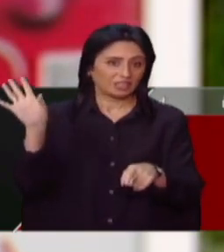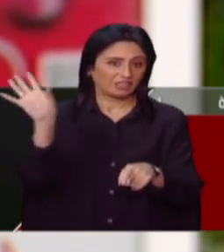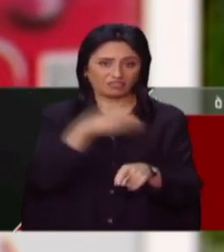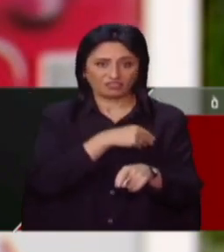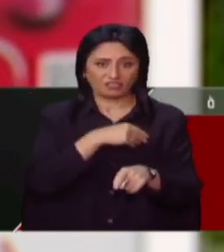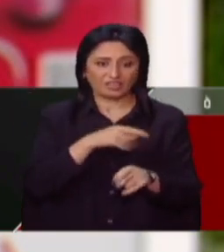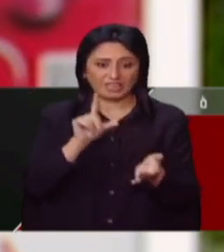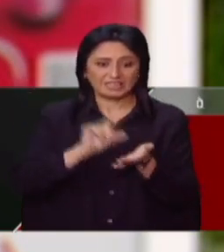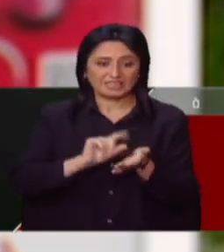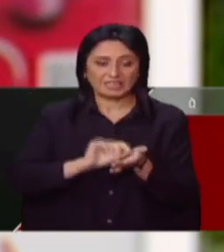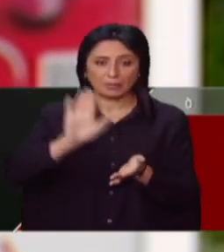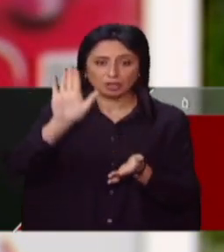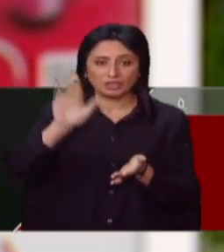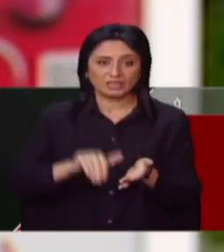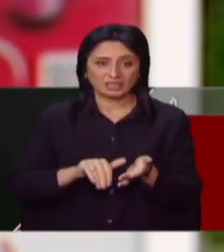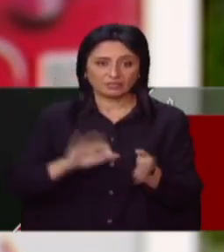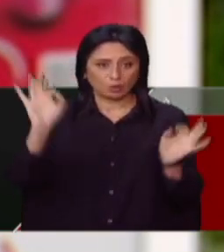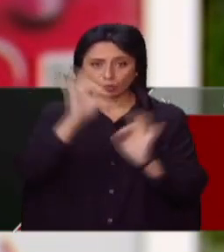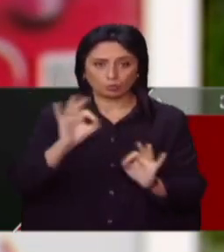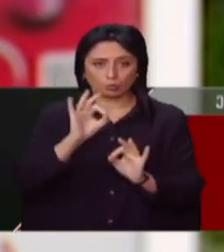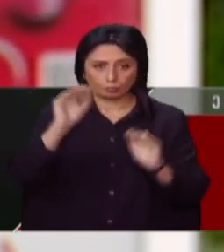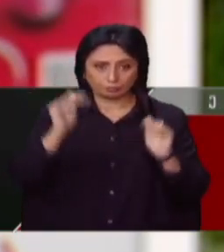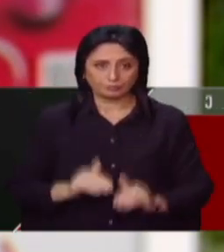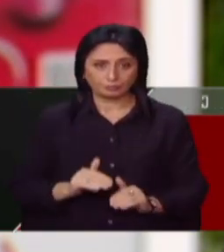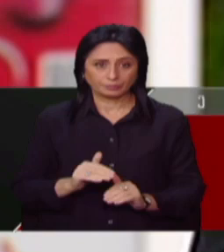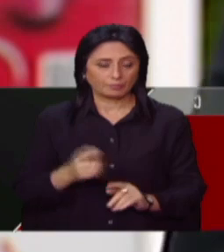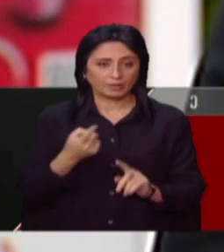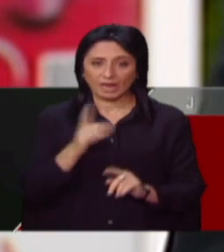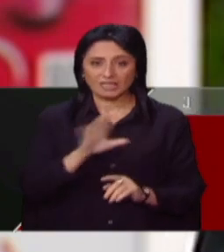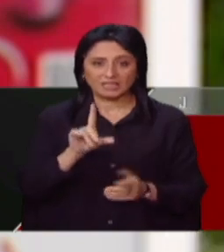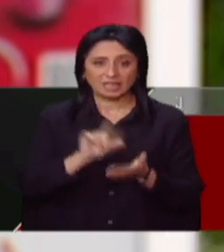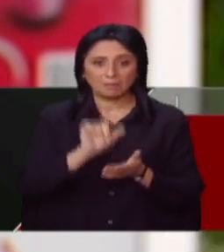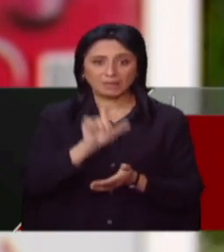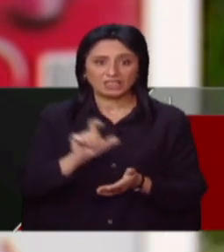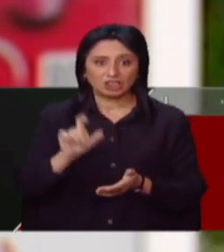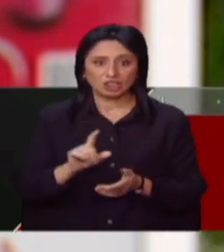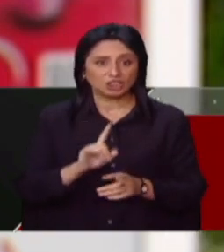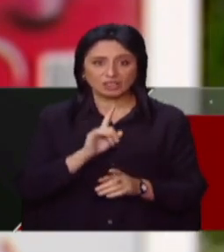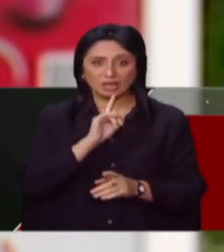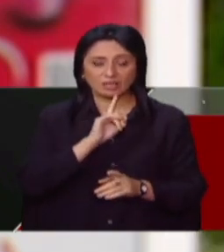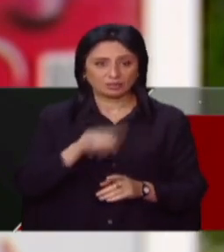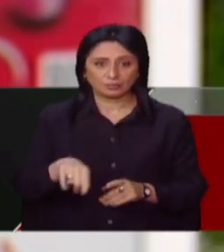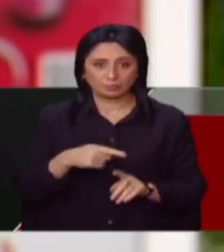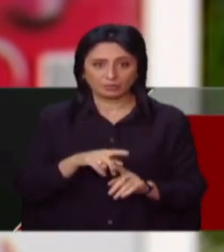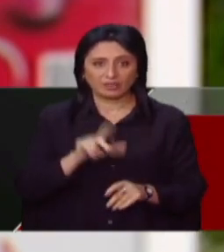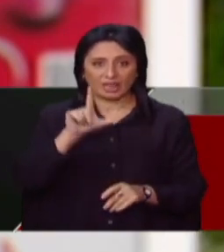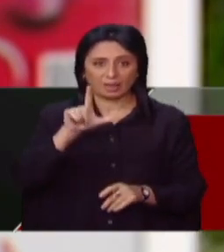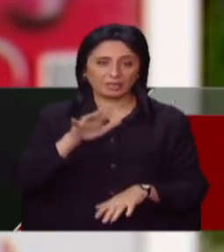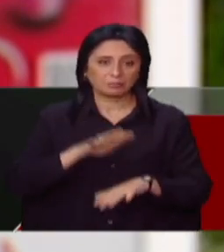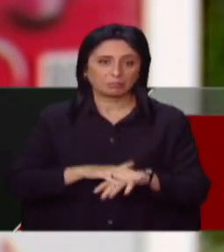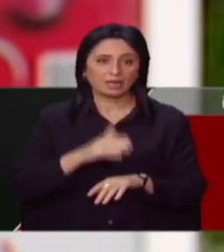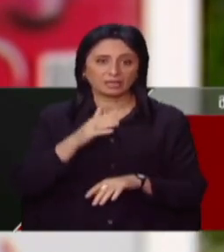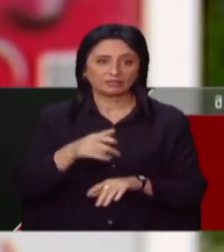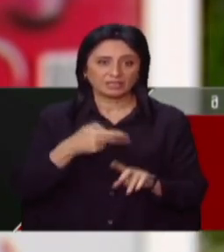ყველა საპენსიო სესხი განოლდება. ანუ არც ერთ პენსიონერს აღარ მოუწევს ლიბერტი